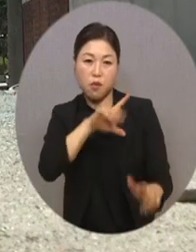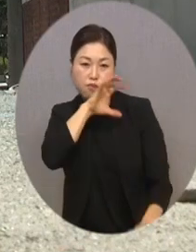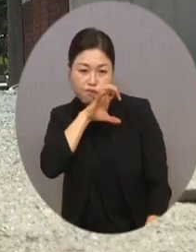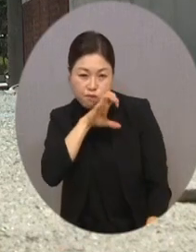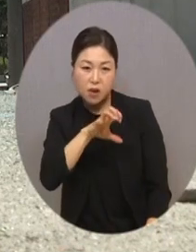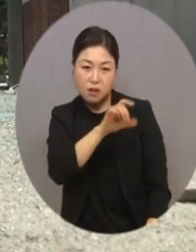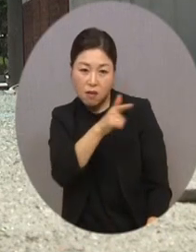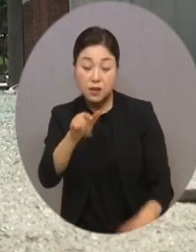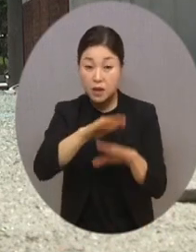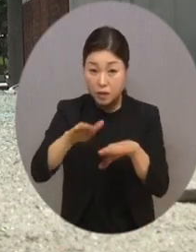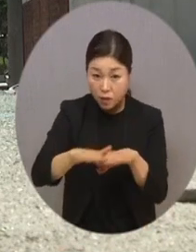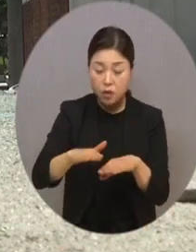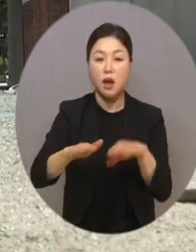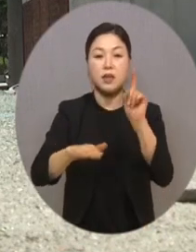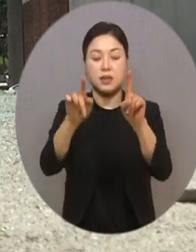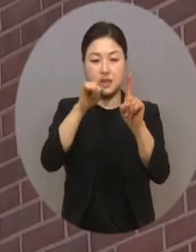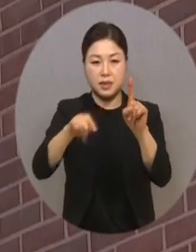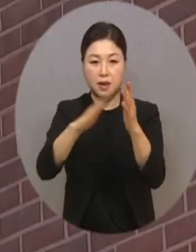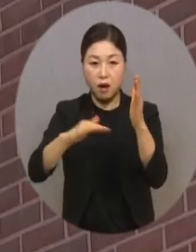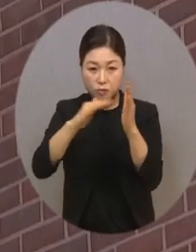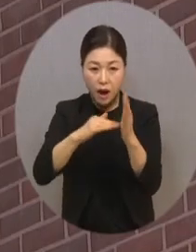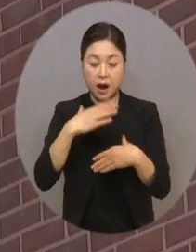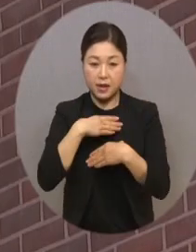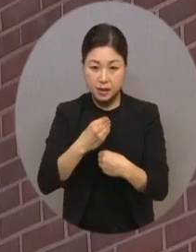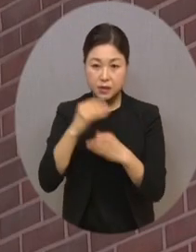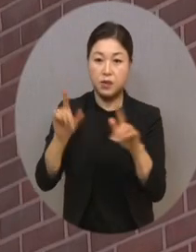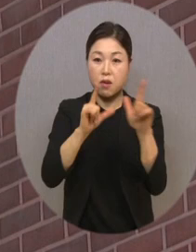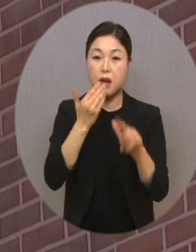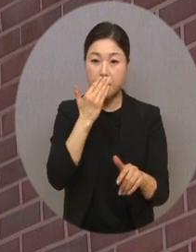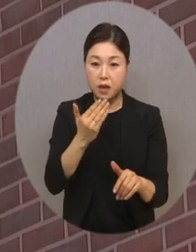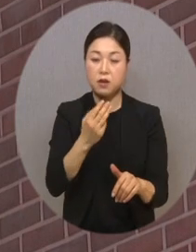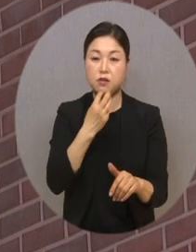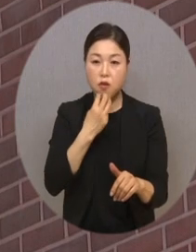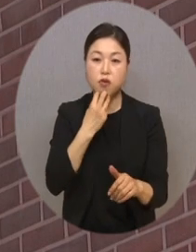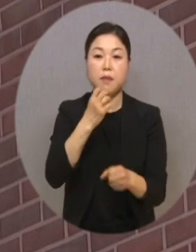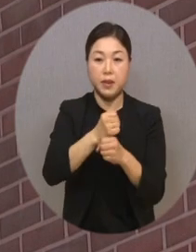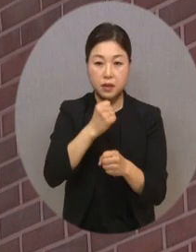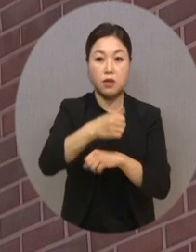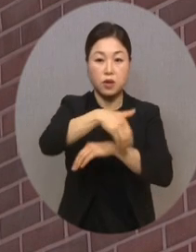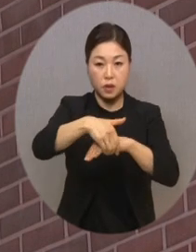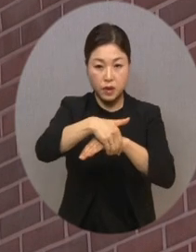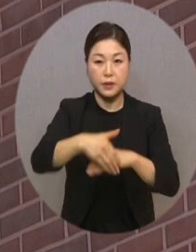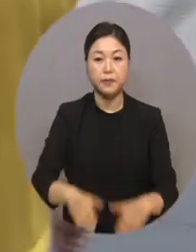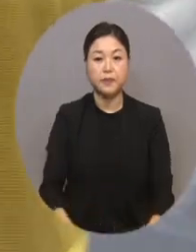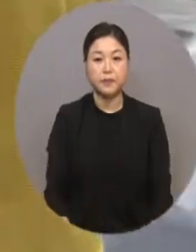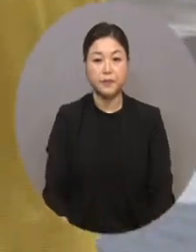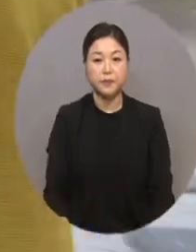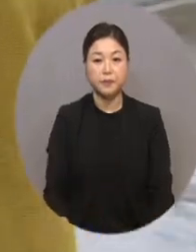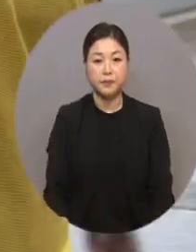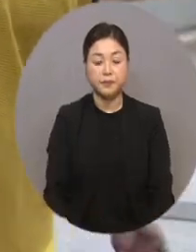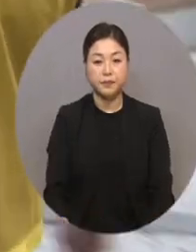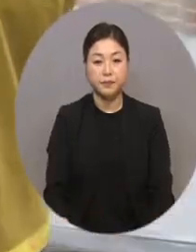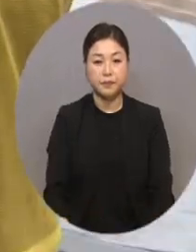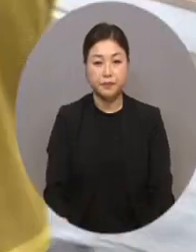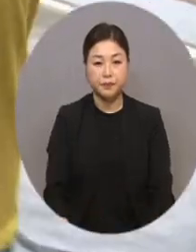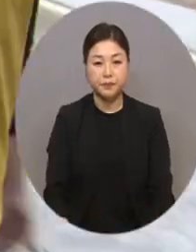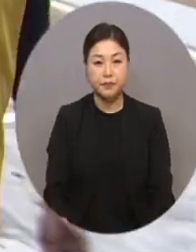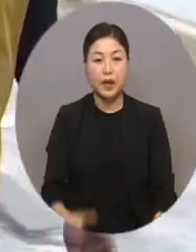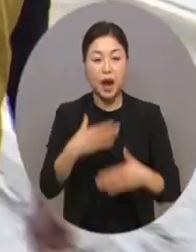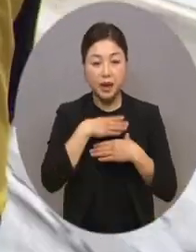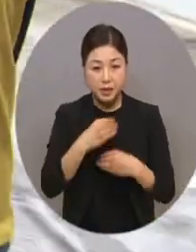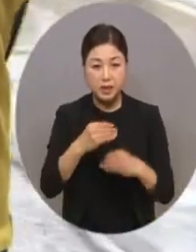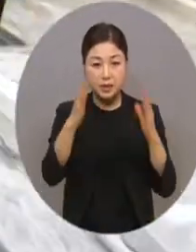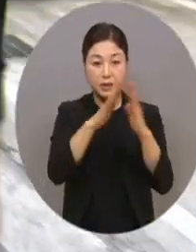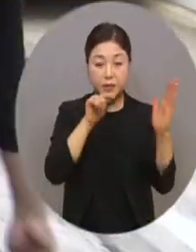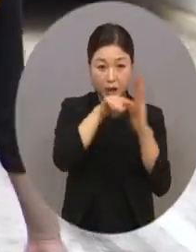통해 1인 가구가 안심하고 생활할 수 있는 서울을 조성하겠다는 계획입니다 이밖에도 신은 안심 귀가